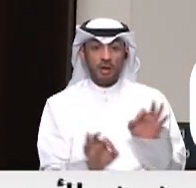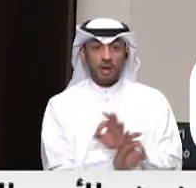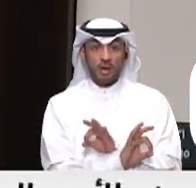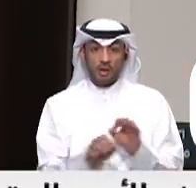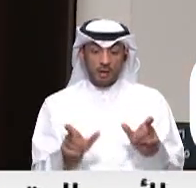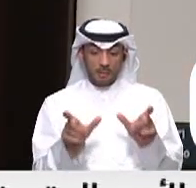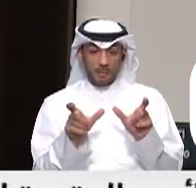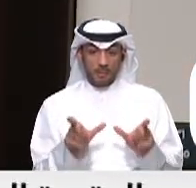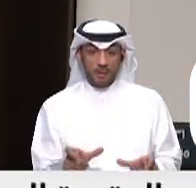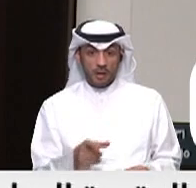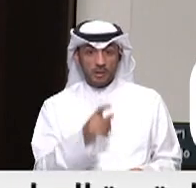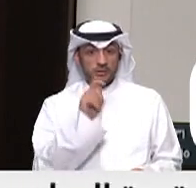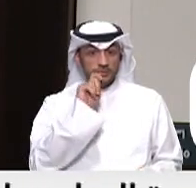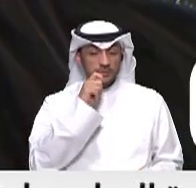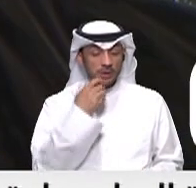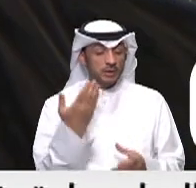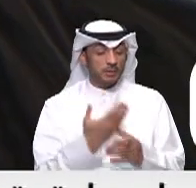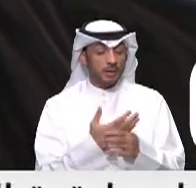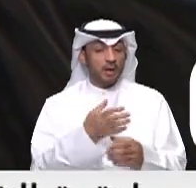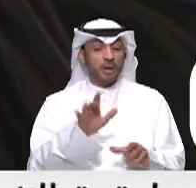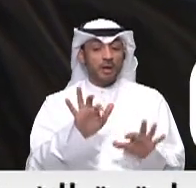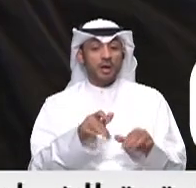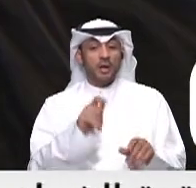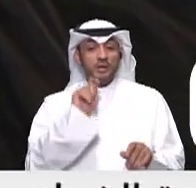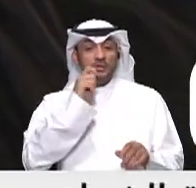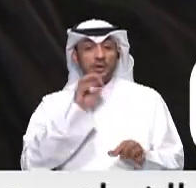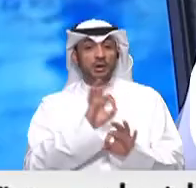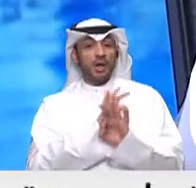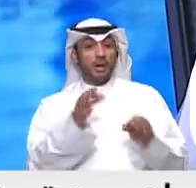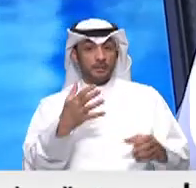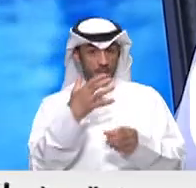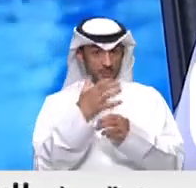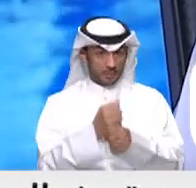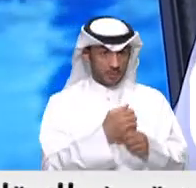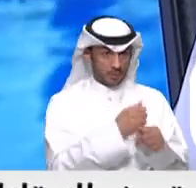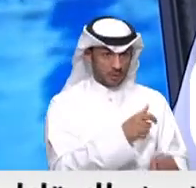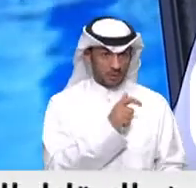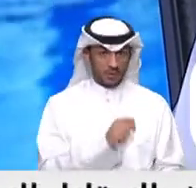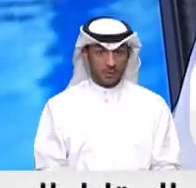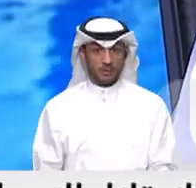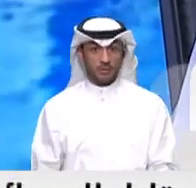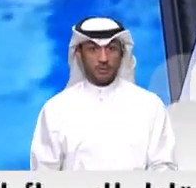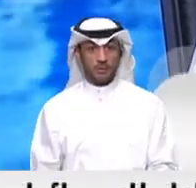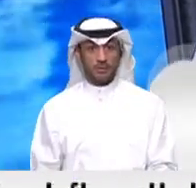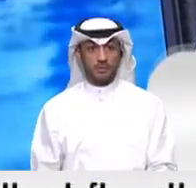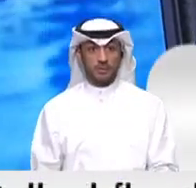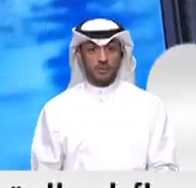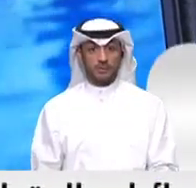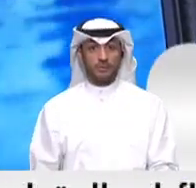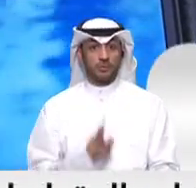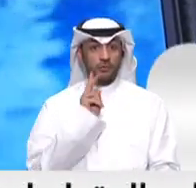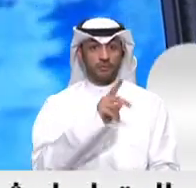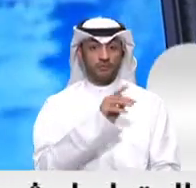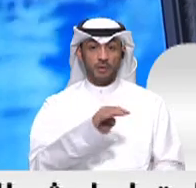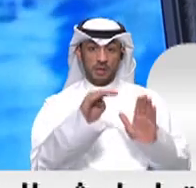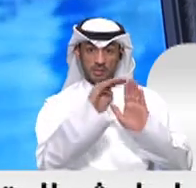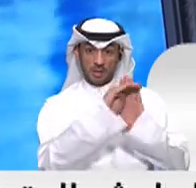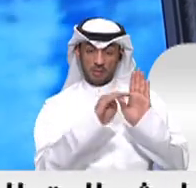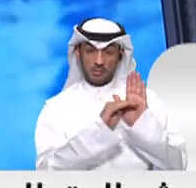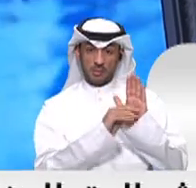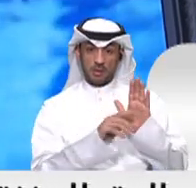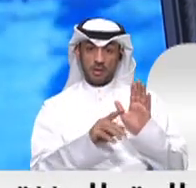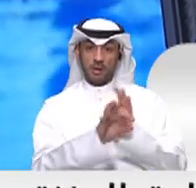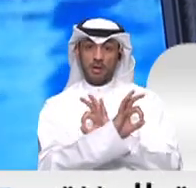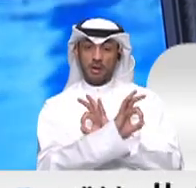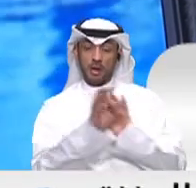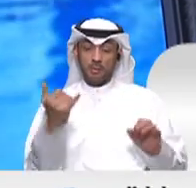مستمر لضمان حمايه البيانات الحساسه لازم يتم تطبيق المعايير الدوليه في حمايه البيانات